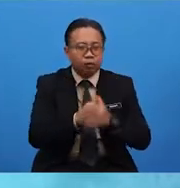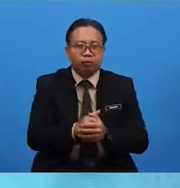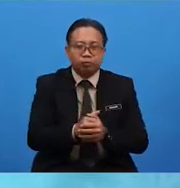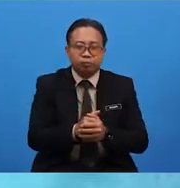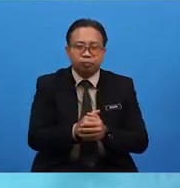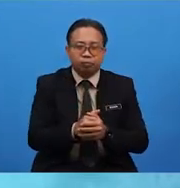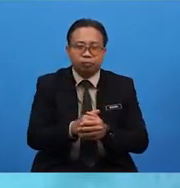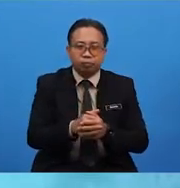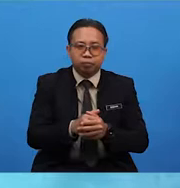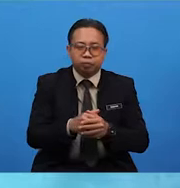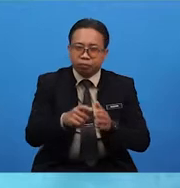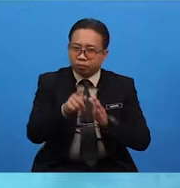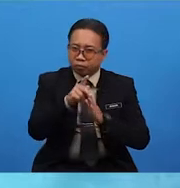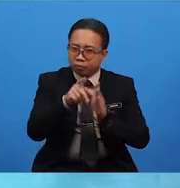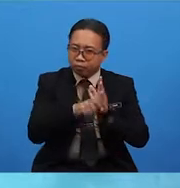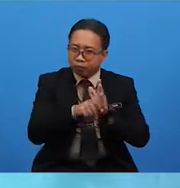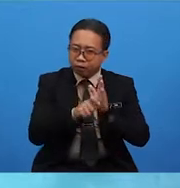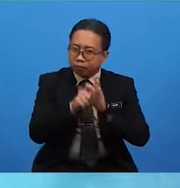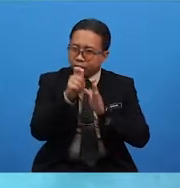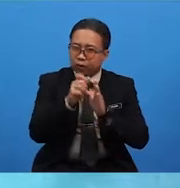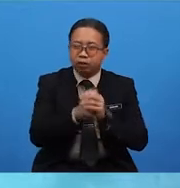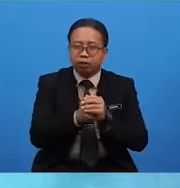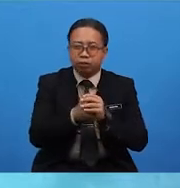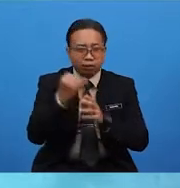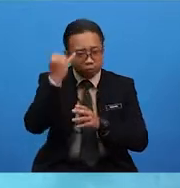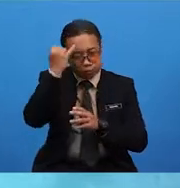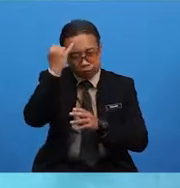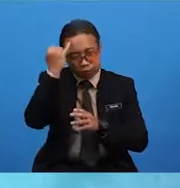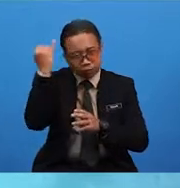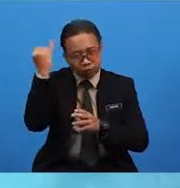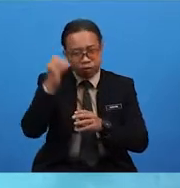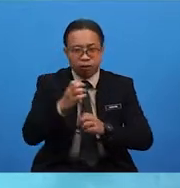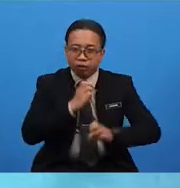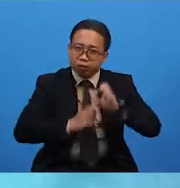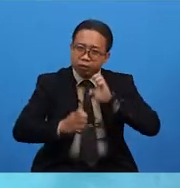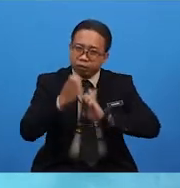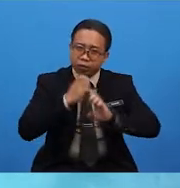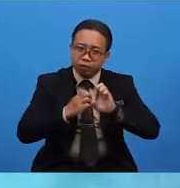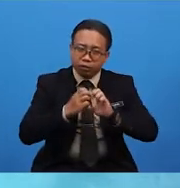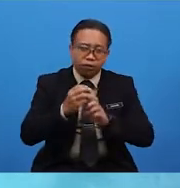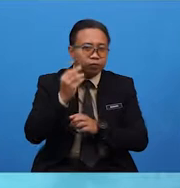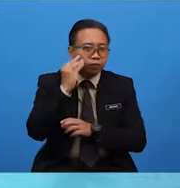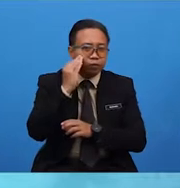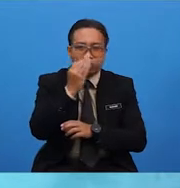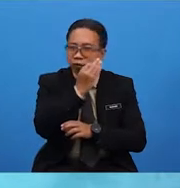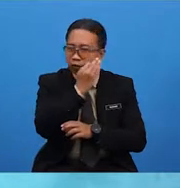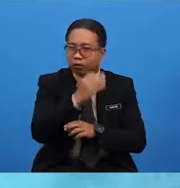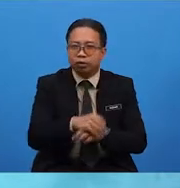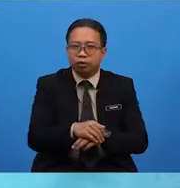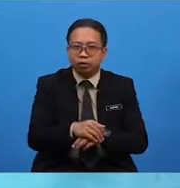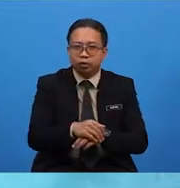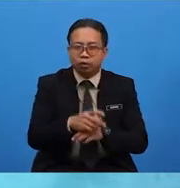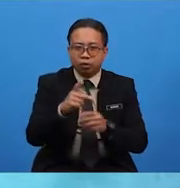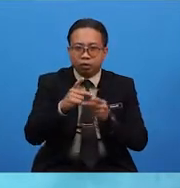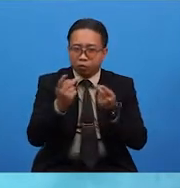dekoratif penerbitan imajinasi ekspresi flora dan fauna